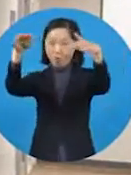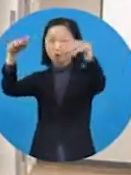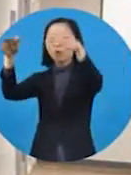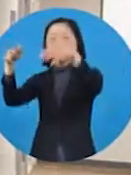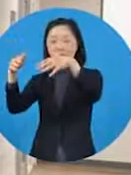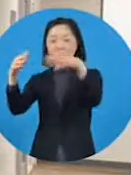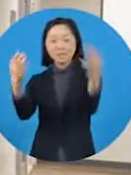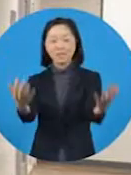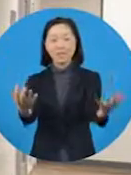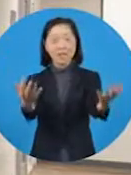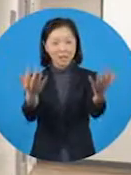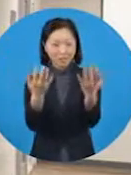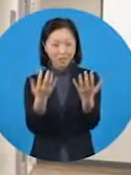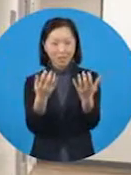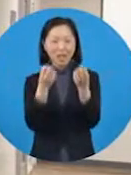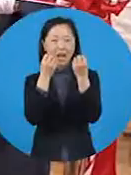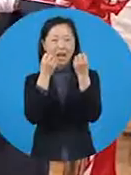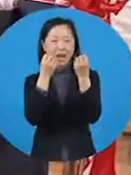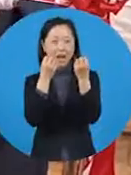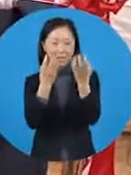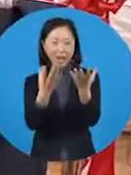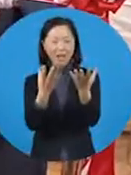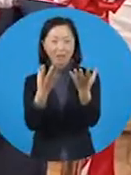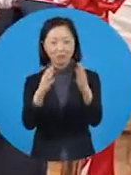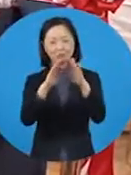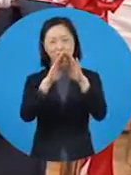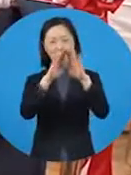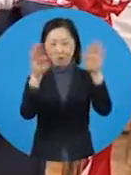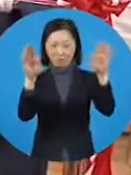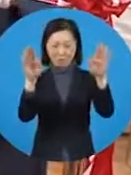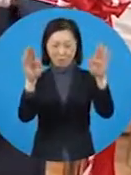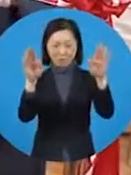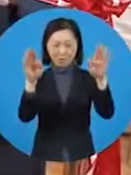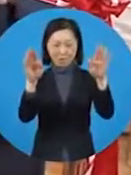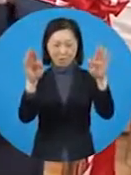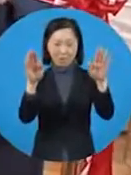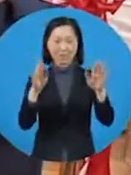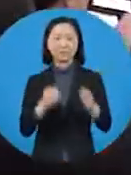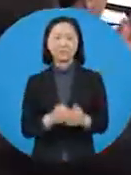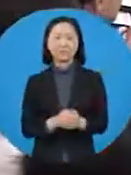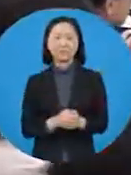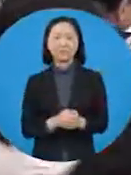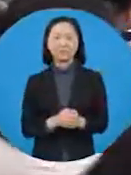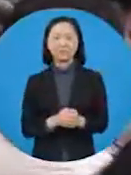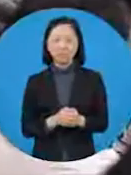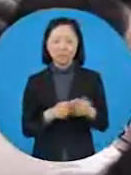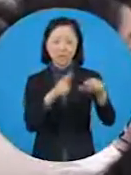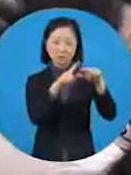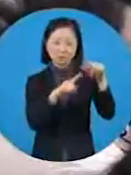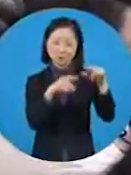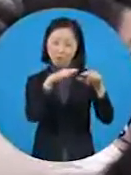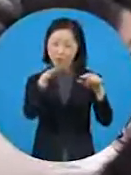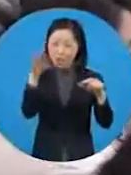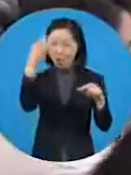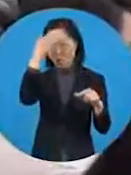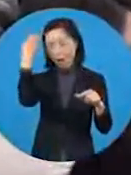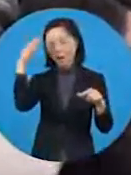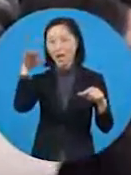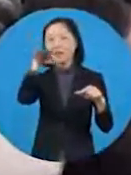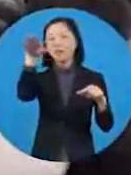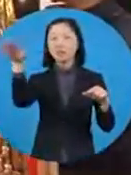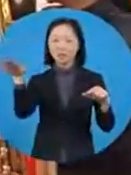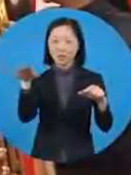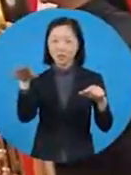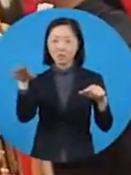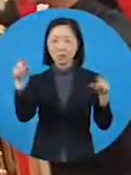きかけをより強めた新しい施設としてリニューアルオープンしたのがこの今の施設になっています。 なるほど。中学生をはじめさらに上の